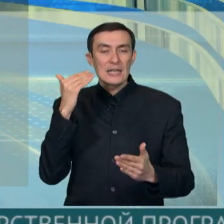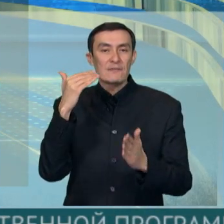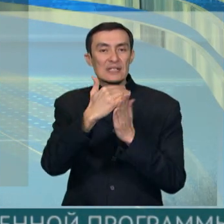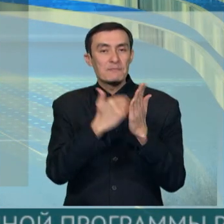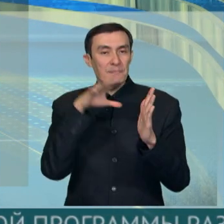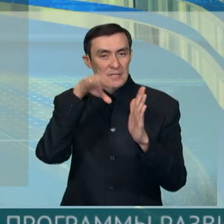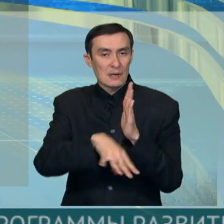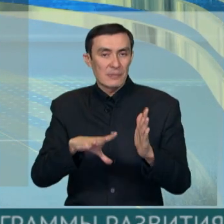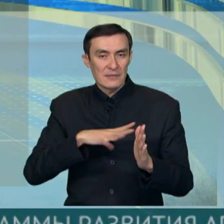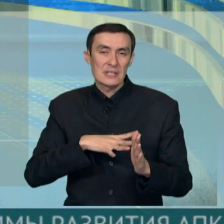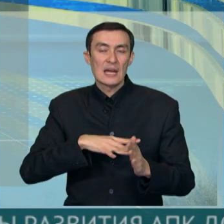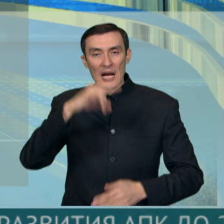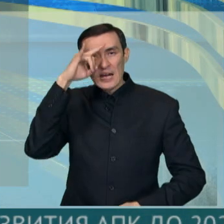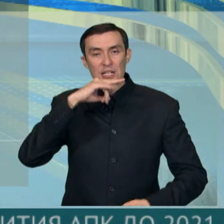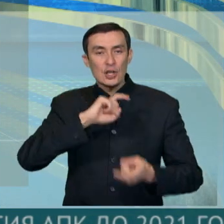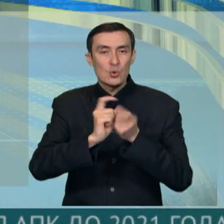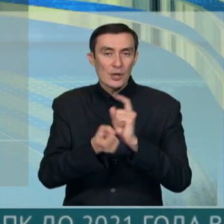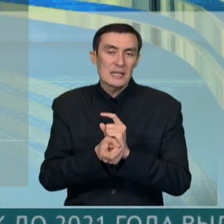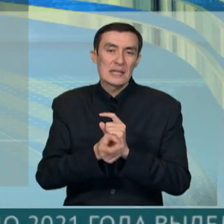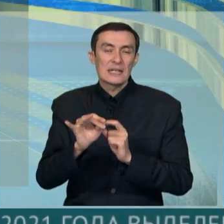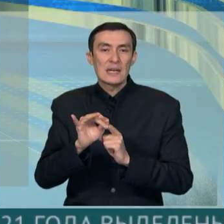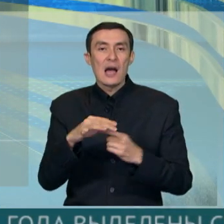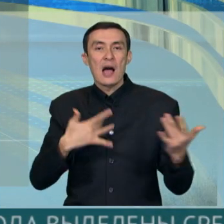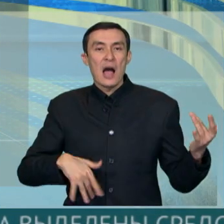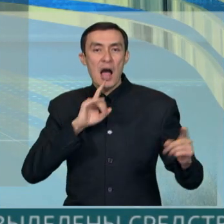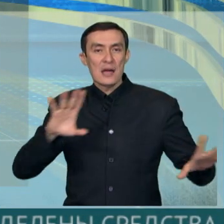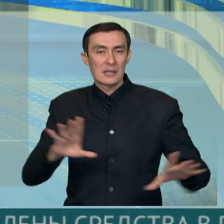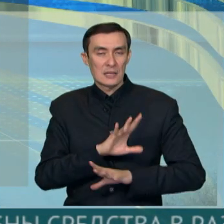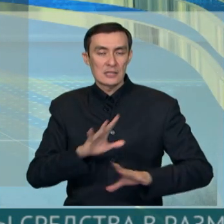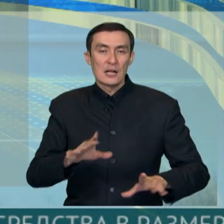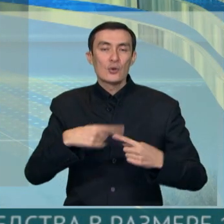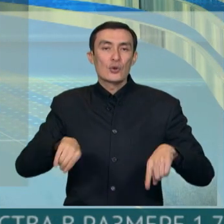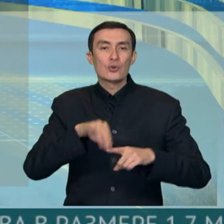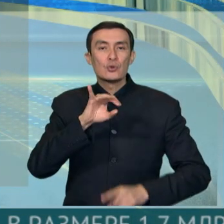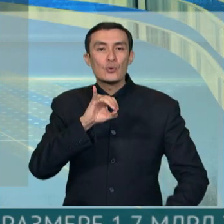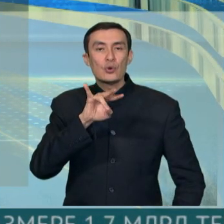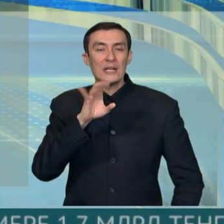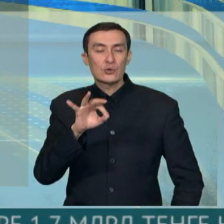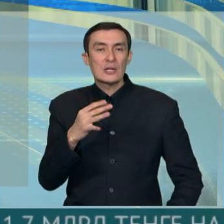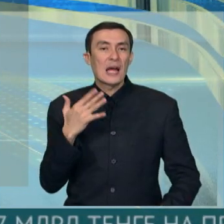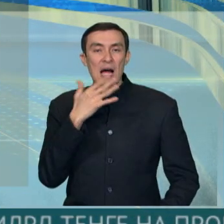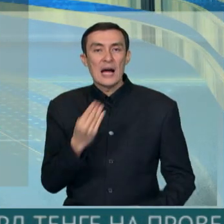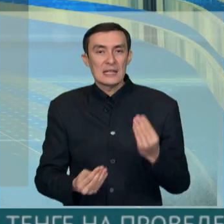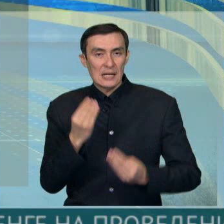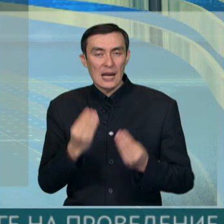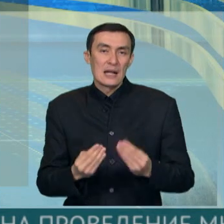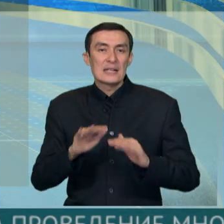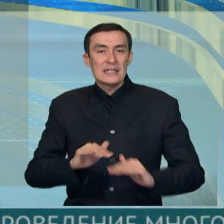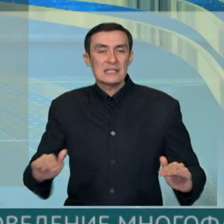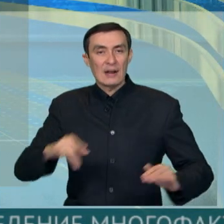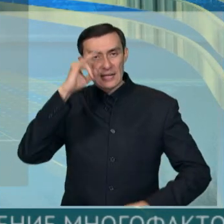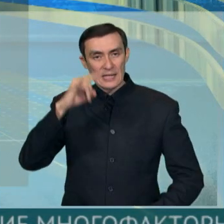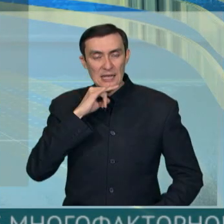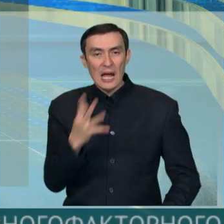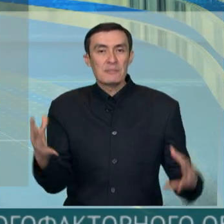список наследия были внесены Казаша, Хурес и Айтес. В ЮНЕСКО отмечают, что «Асык» – национальный символ детства